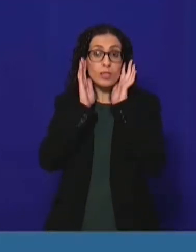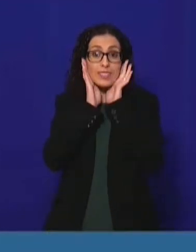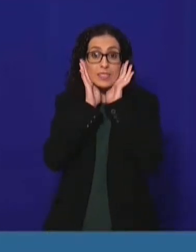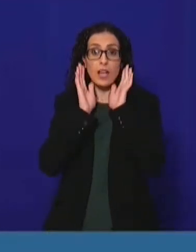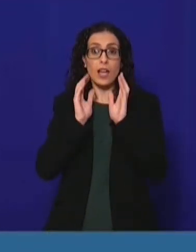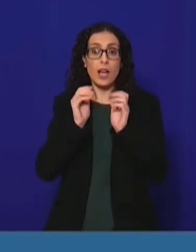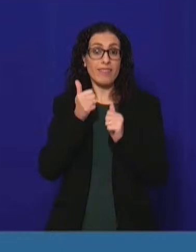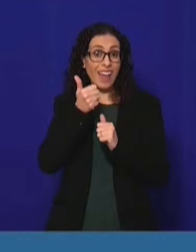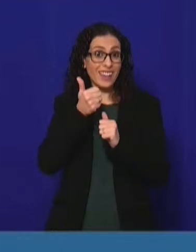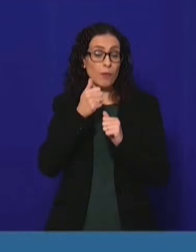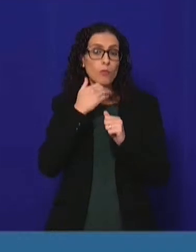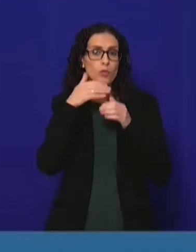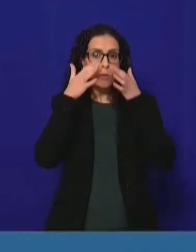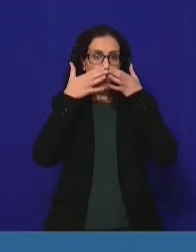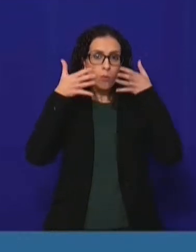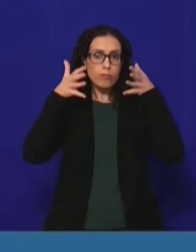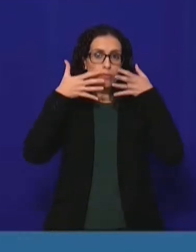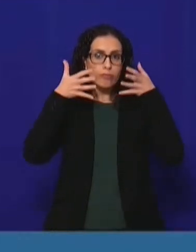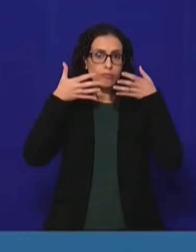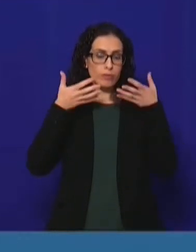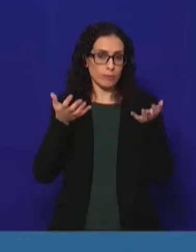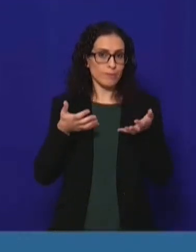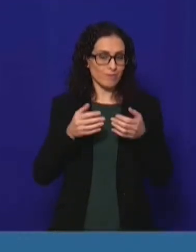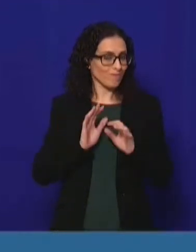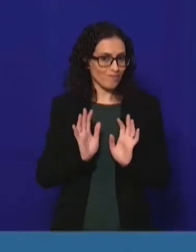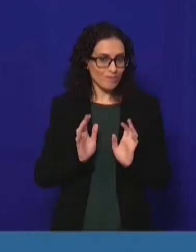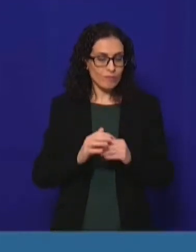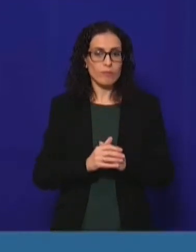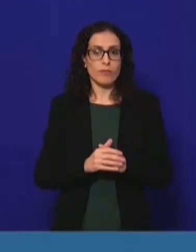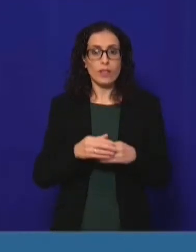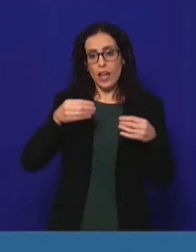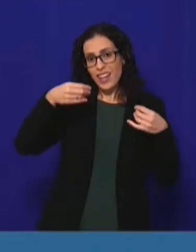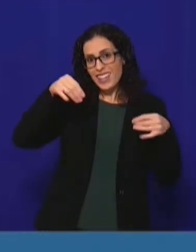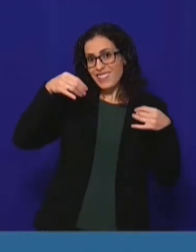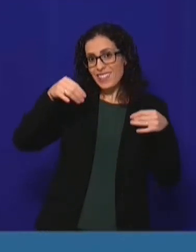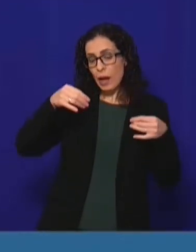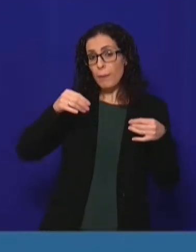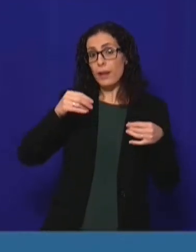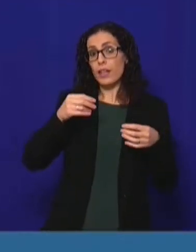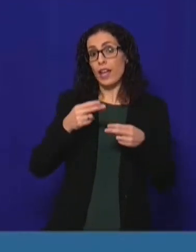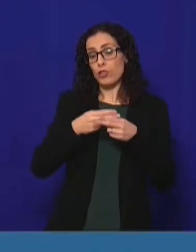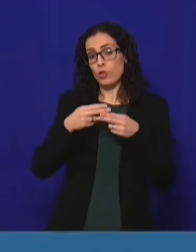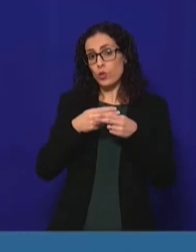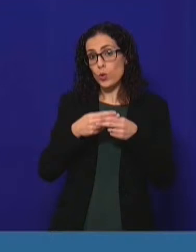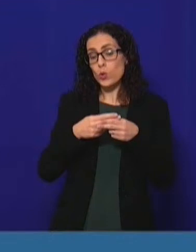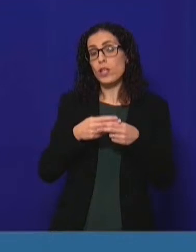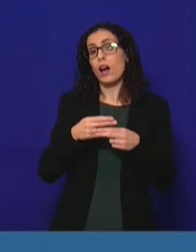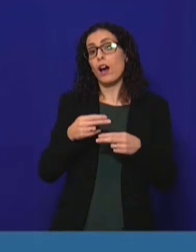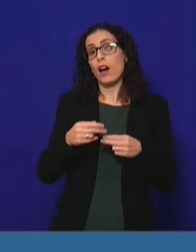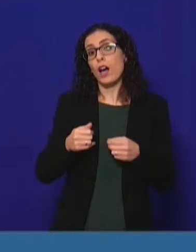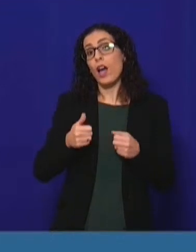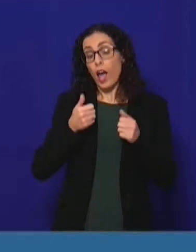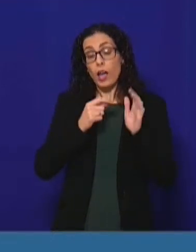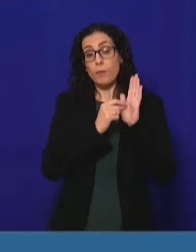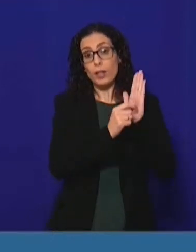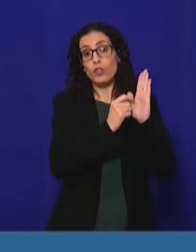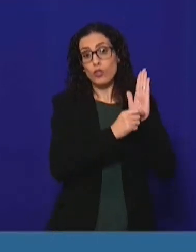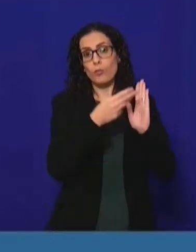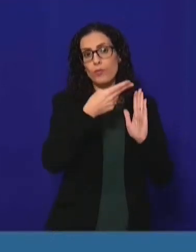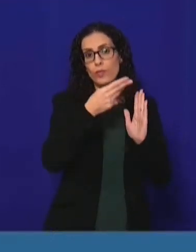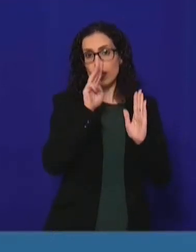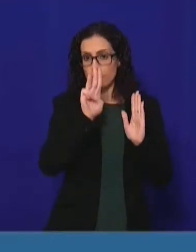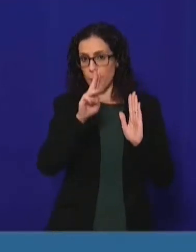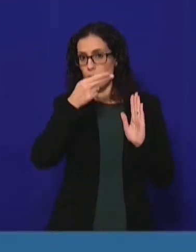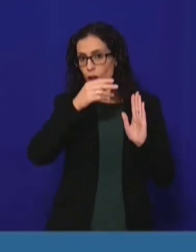tal-persuna. Il-materjali għandu jintuża qiegħed jiġi wkoll indirizzat dawn il-linji gwida tal-Għaqda